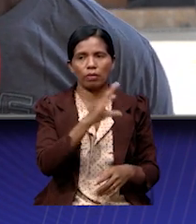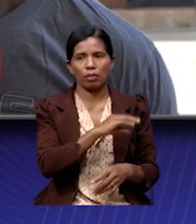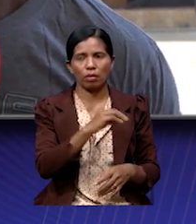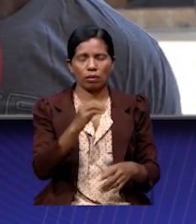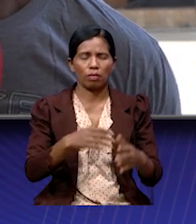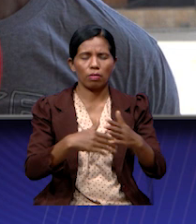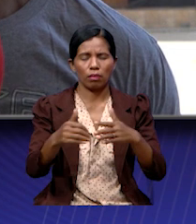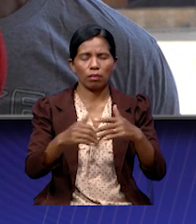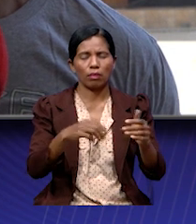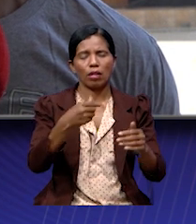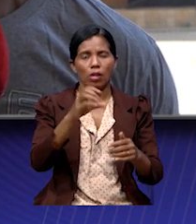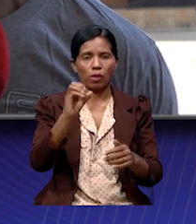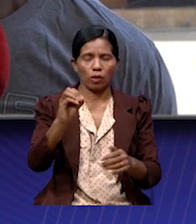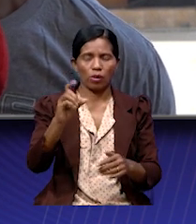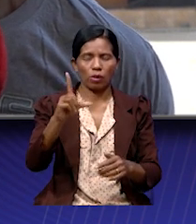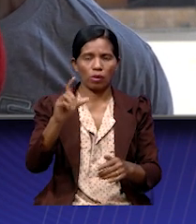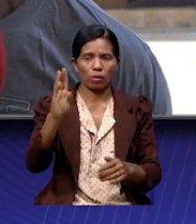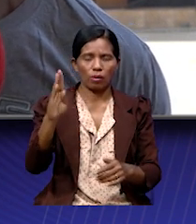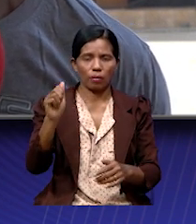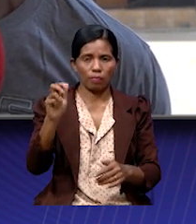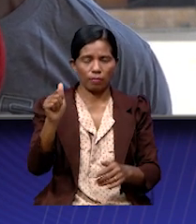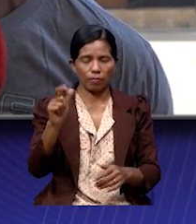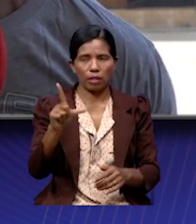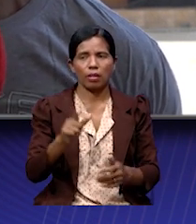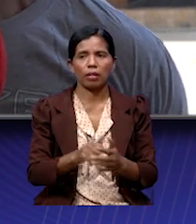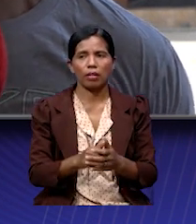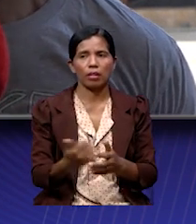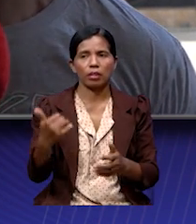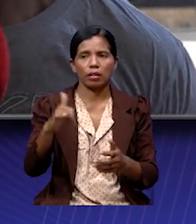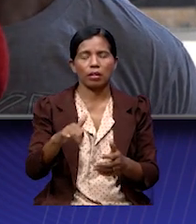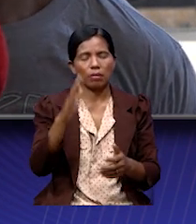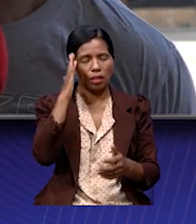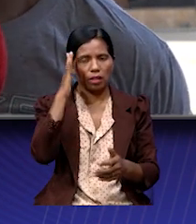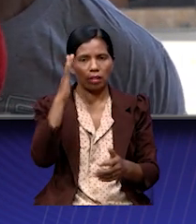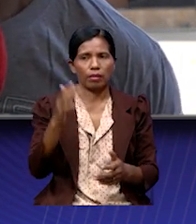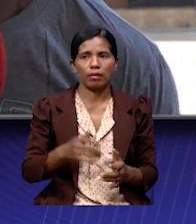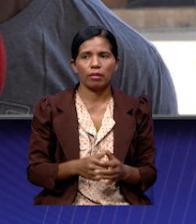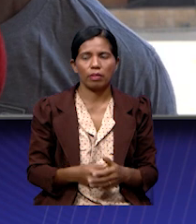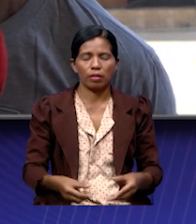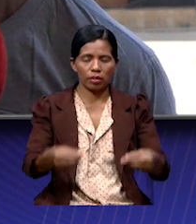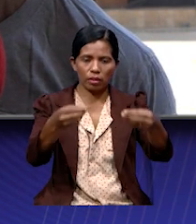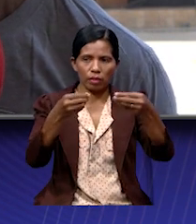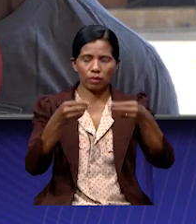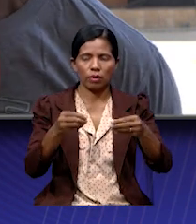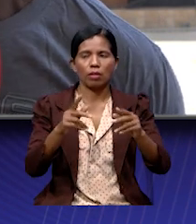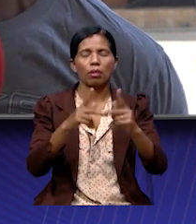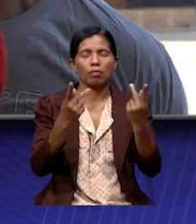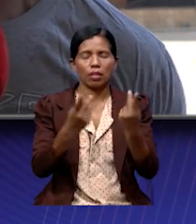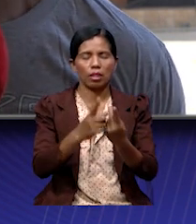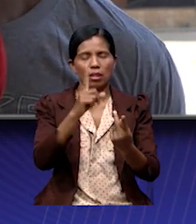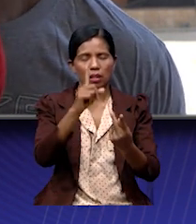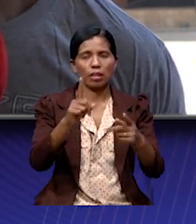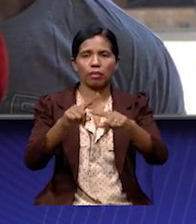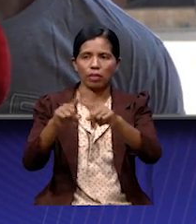pertama. Tama presu sira foni ni so sira nai rasik mak tene. Sira fo kompanyi ide ba kompanyi ide lah